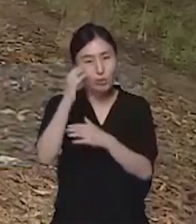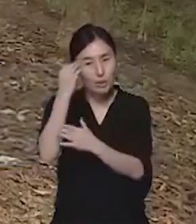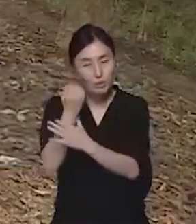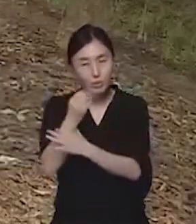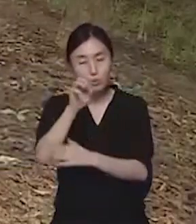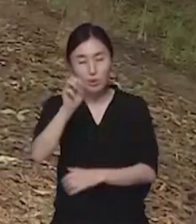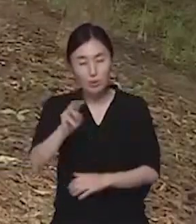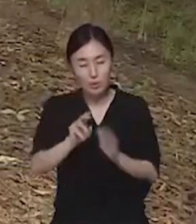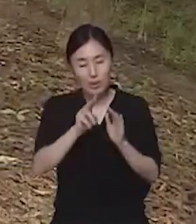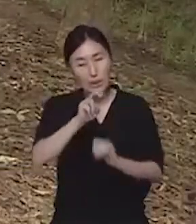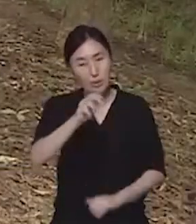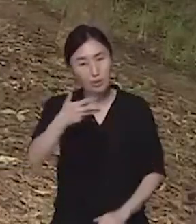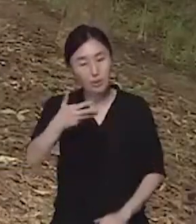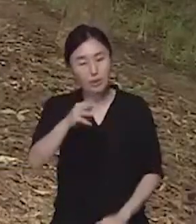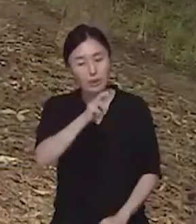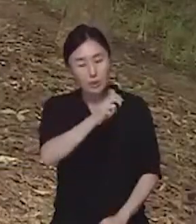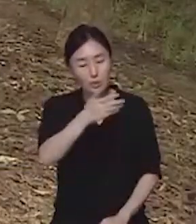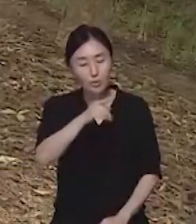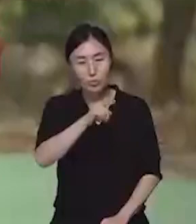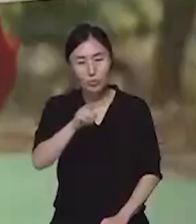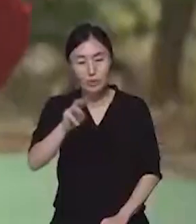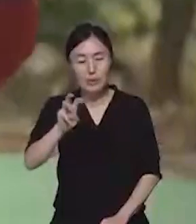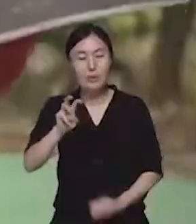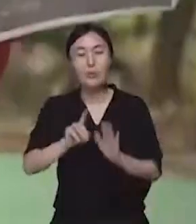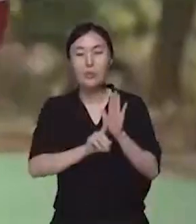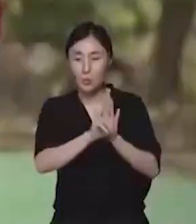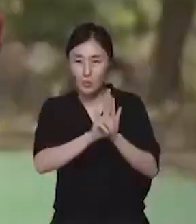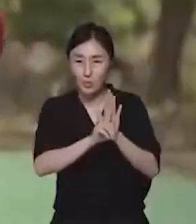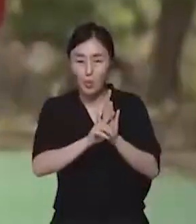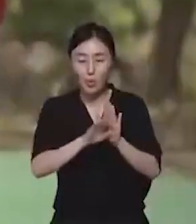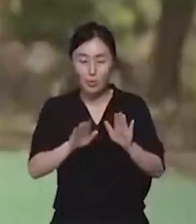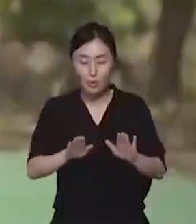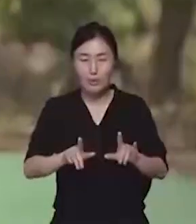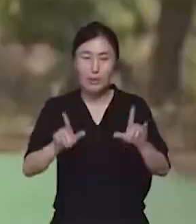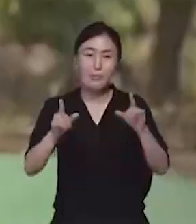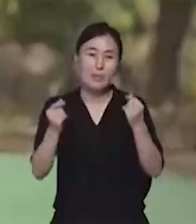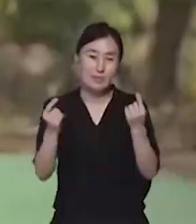광주 29도 등 29도에서 30도 분포를 보이며 오늘과 비슷하겠습니다.